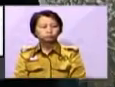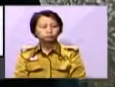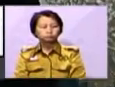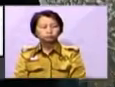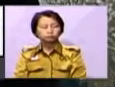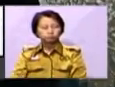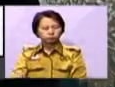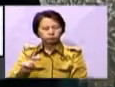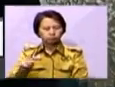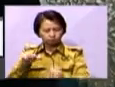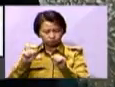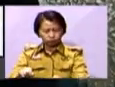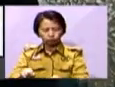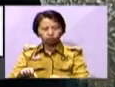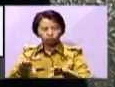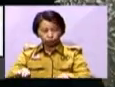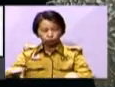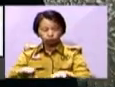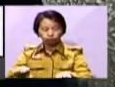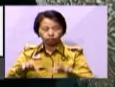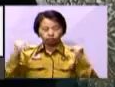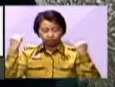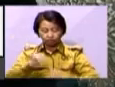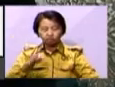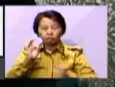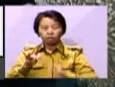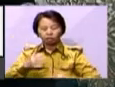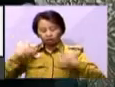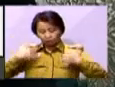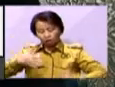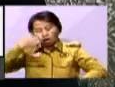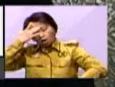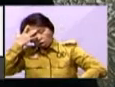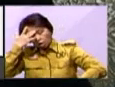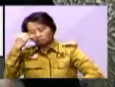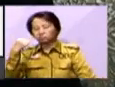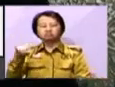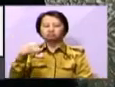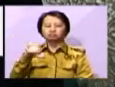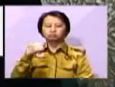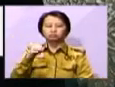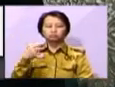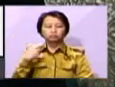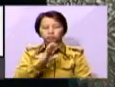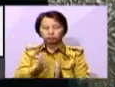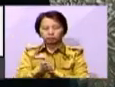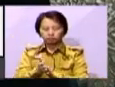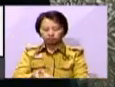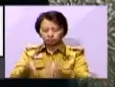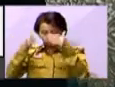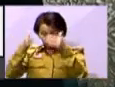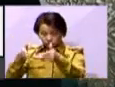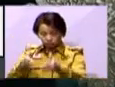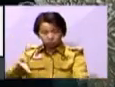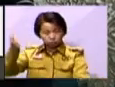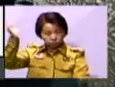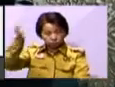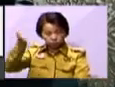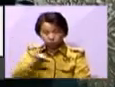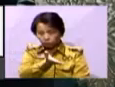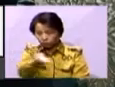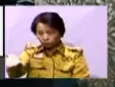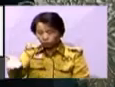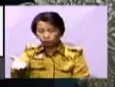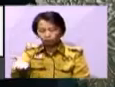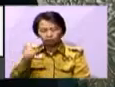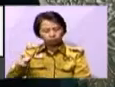Mana mungkin boleh melaksanakan ibadah haji kalau tubuh itu sakit. Jadi kita juga bagi penekanan kepada jemaah supaya mereka